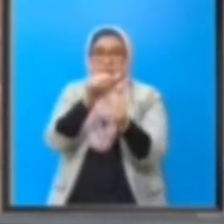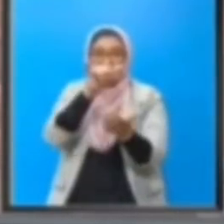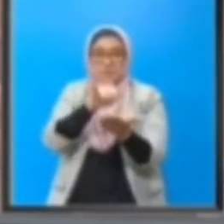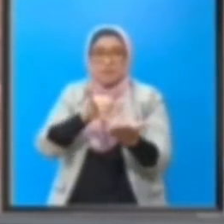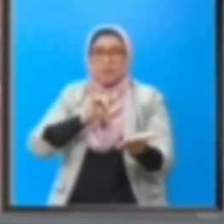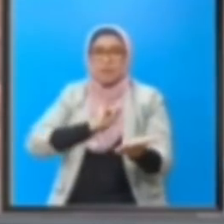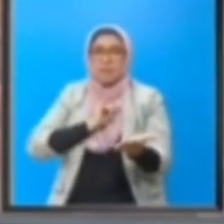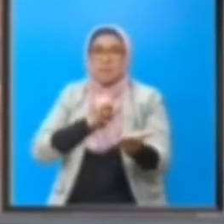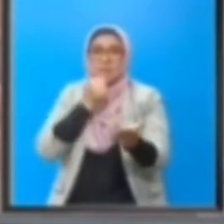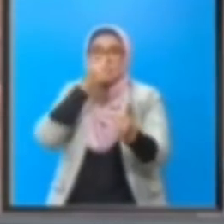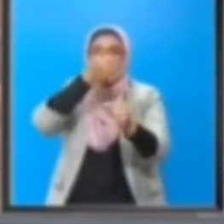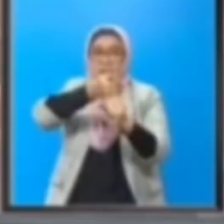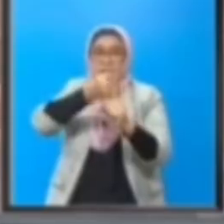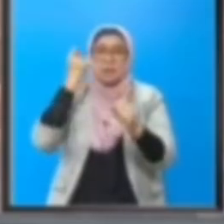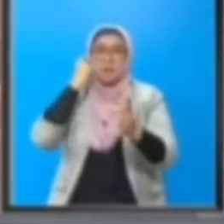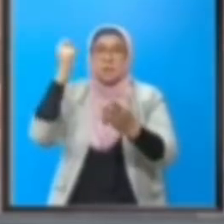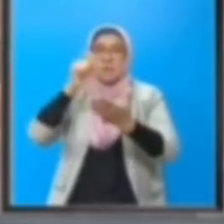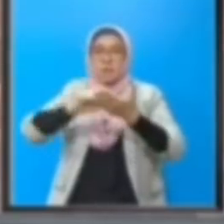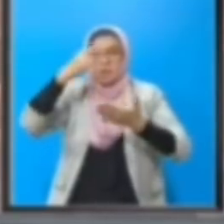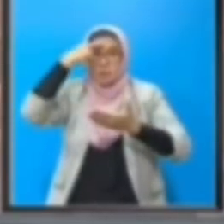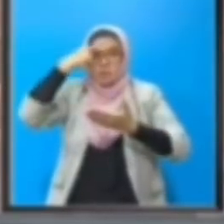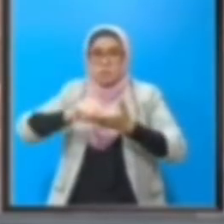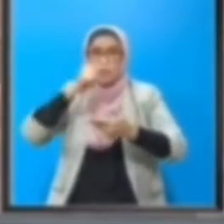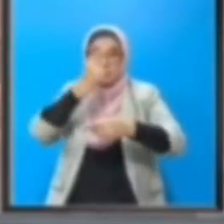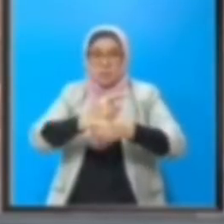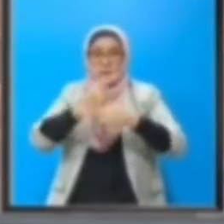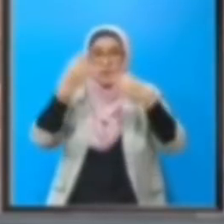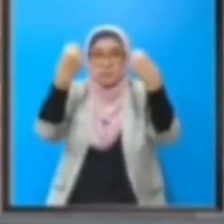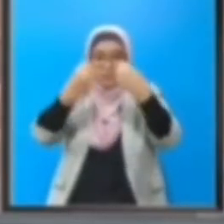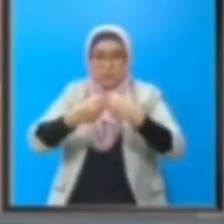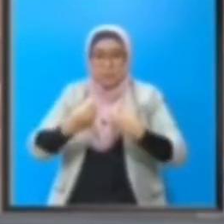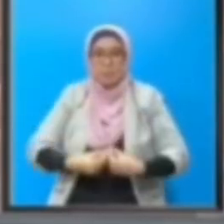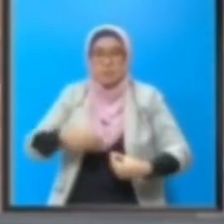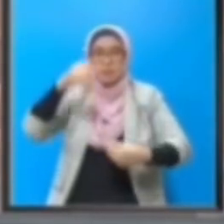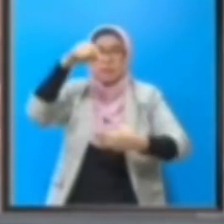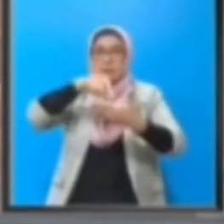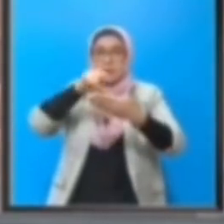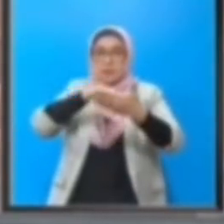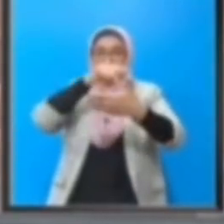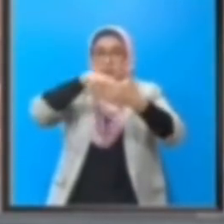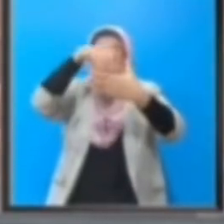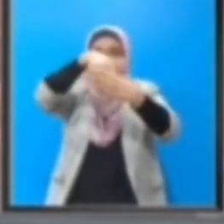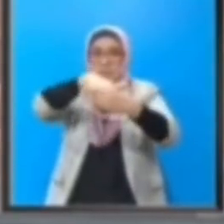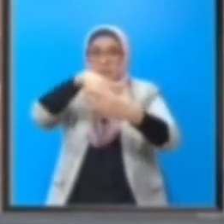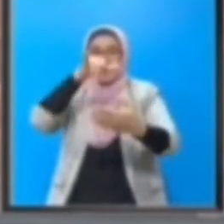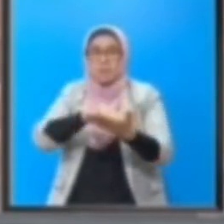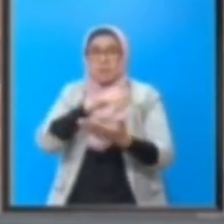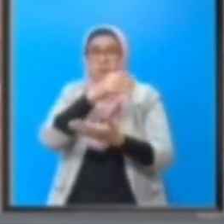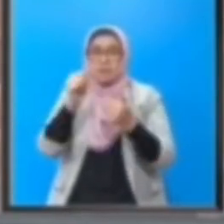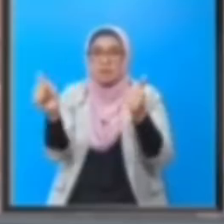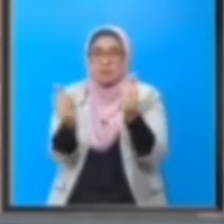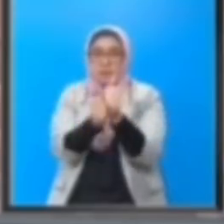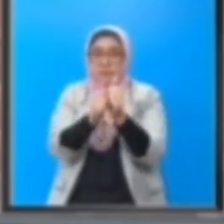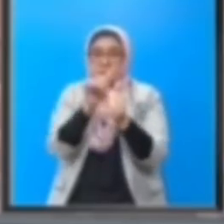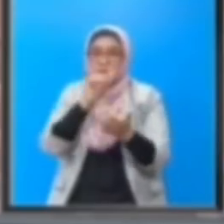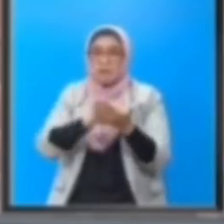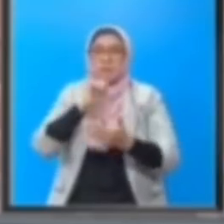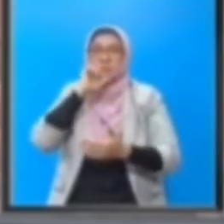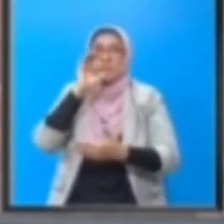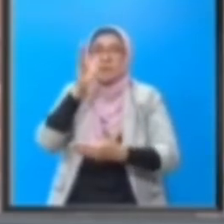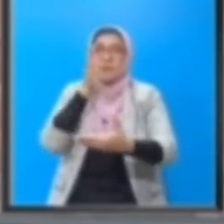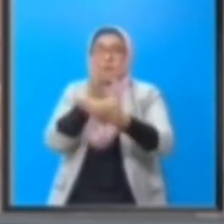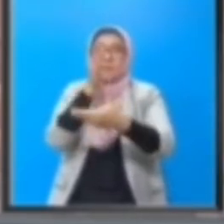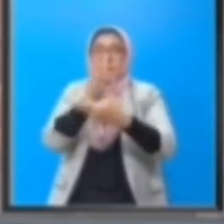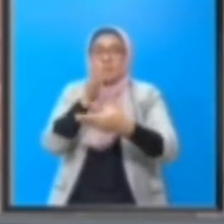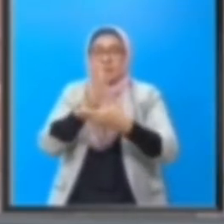memerintahkan setiausaha untuk membetulkan bilangan undi tersebut. Dengan perubahan undi tersebut, ia tidak menjejaskan keputusan